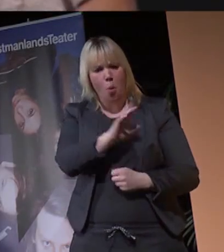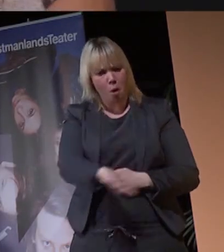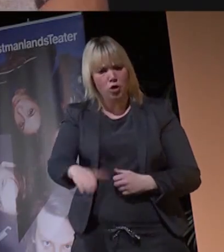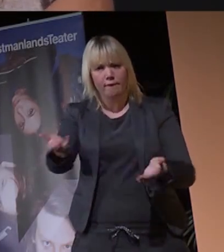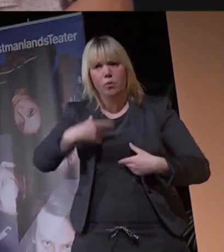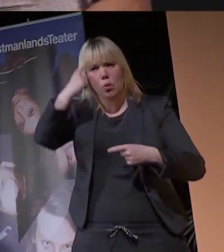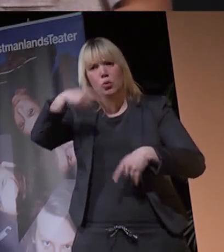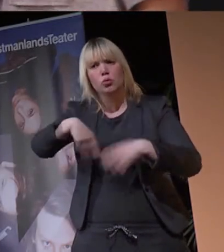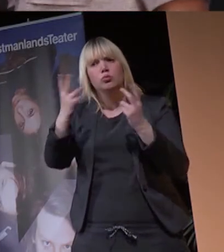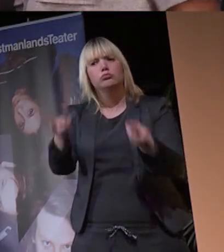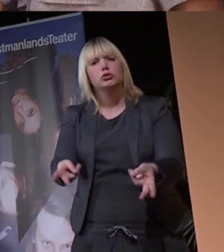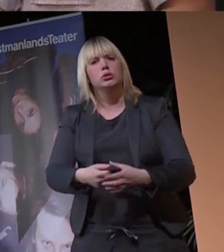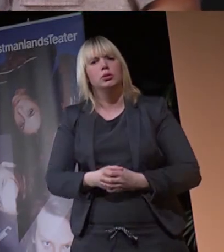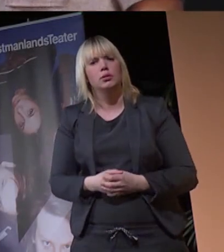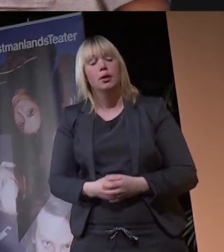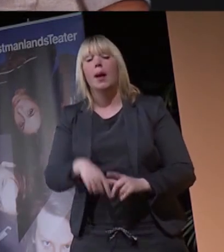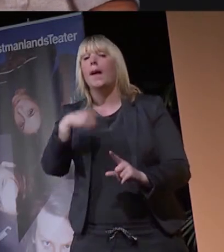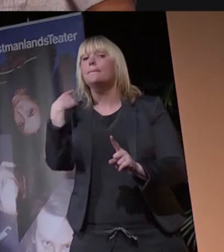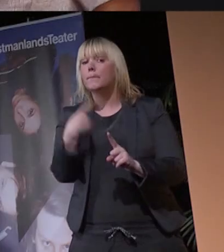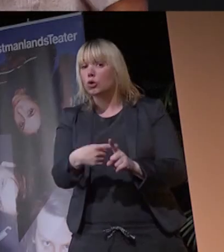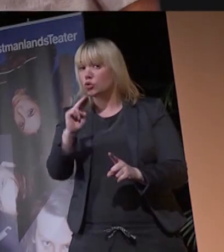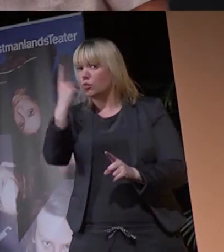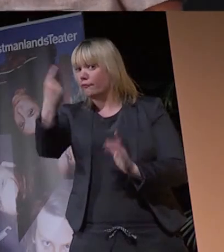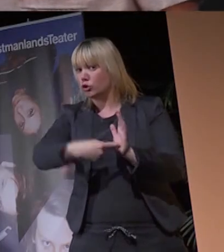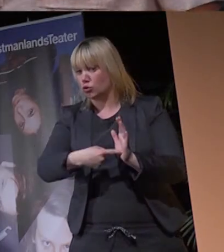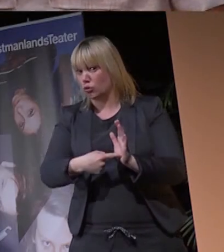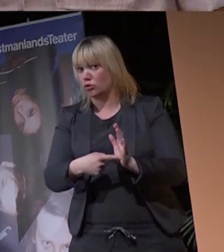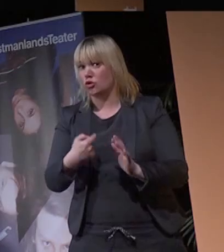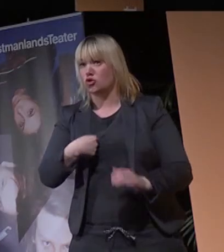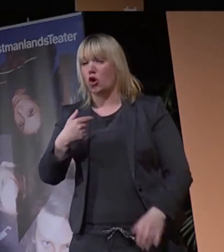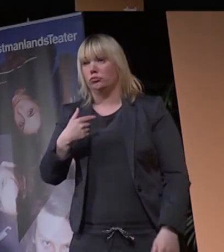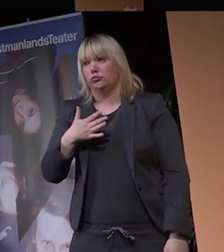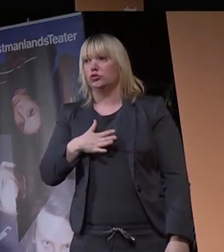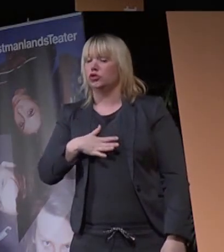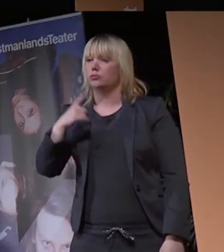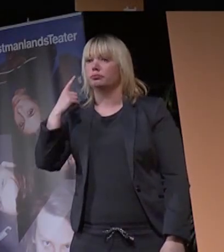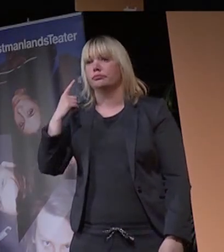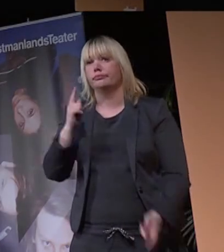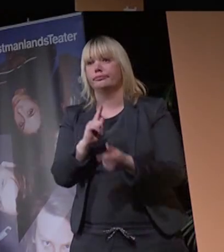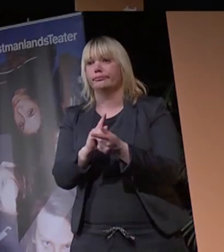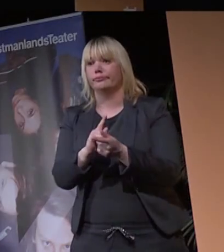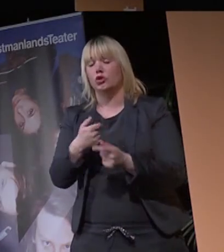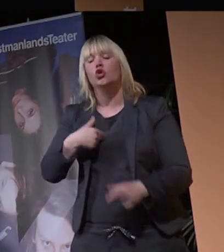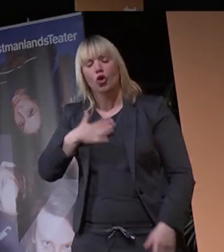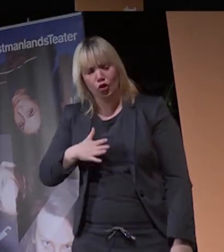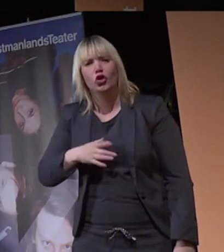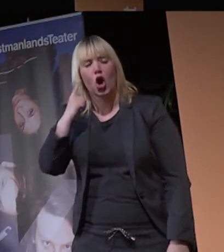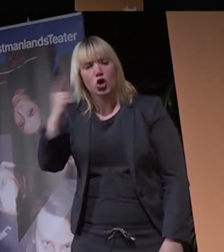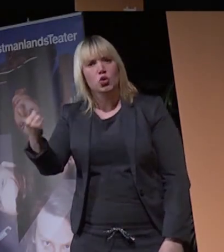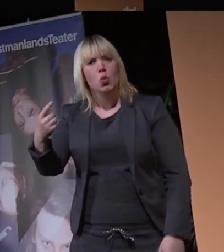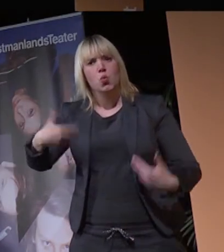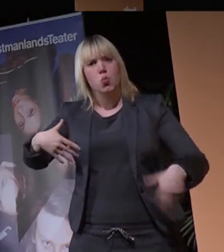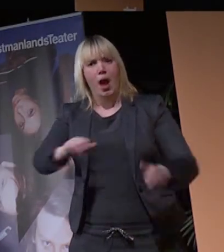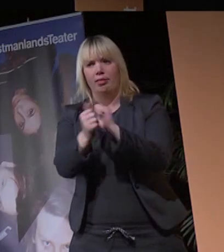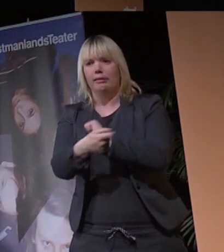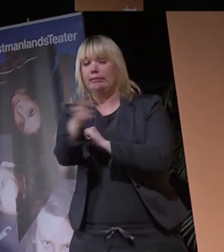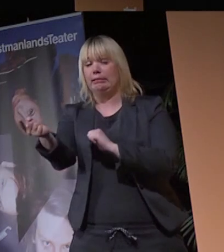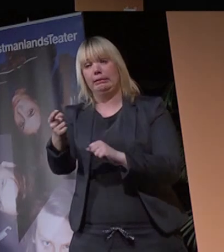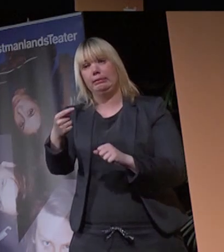vi också gör, det är att vi för första gången, och det här kanske inte låter så revolutionerande för mig, men för er, men för mig är det detta det här. Jag hade inte